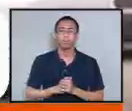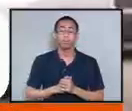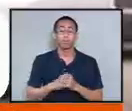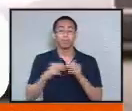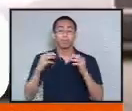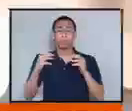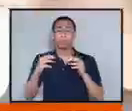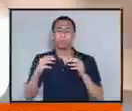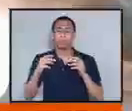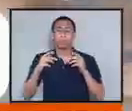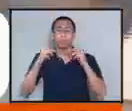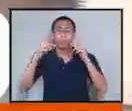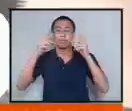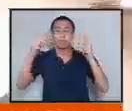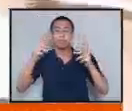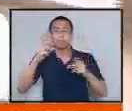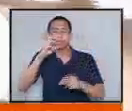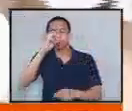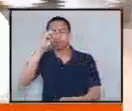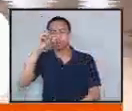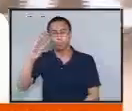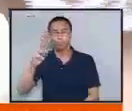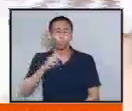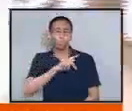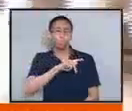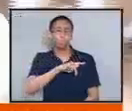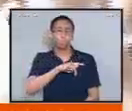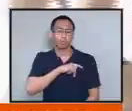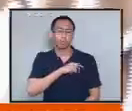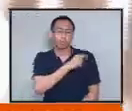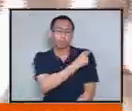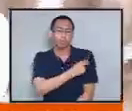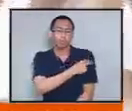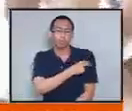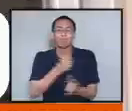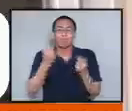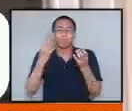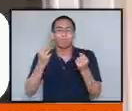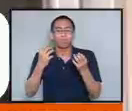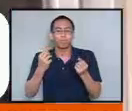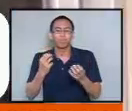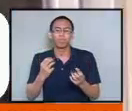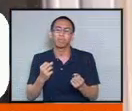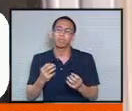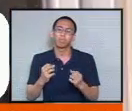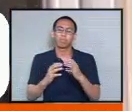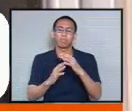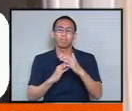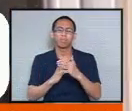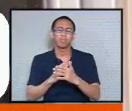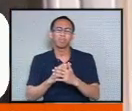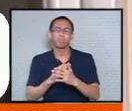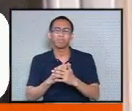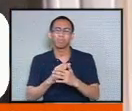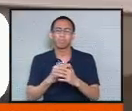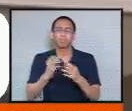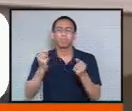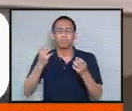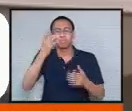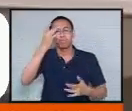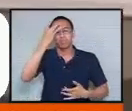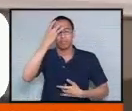Mapapampubliko o pribadong ospital ngayon sa Paranaque, punong-puno na raw ng mga pasyente dahil sa dami na nagkakasakit ng dengue. Kaya ang